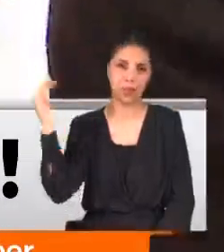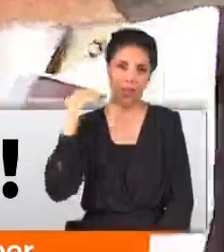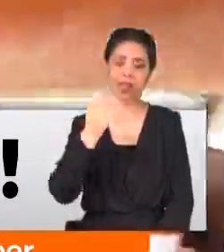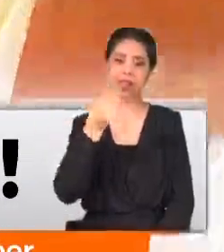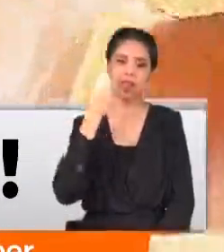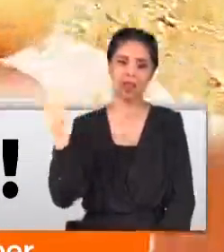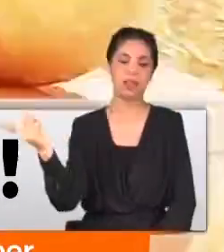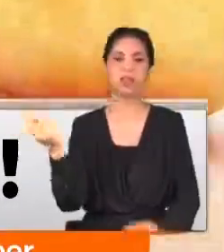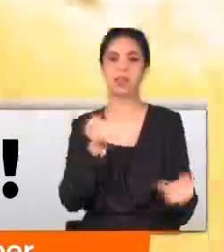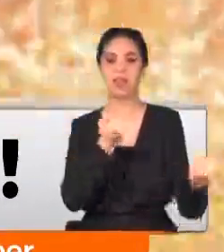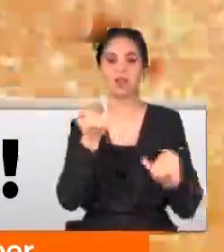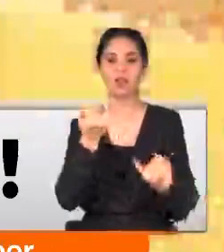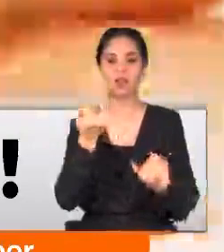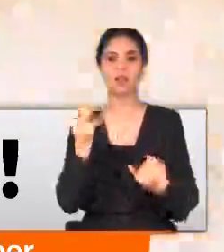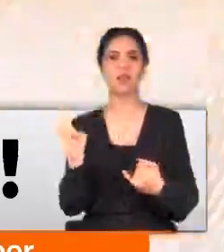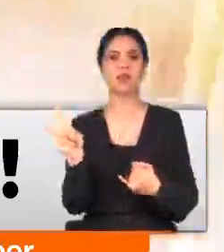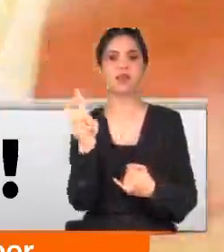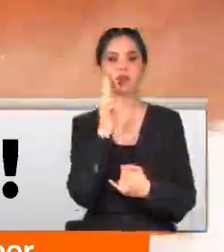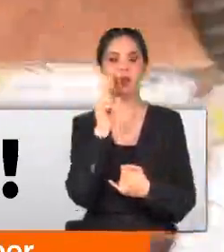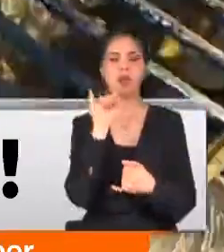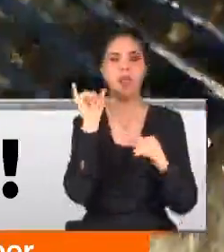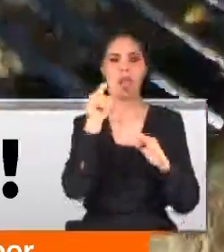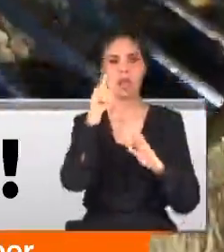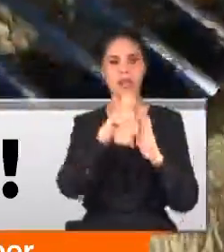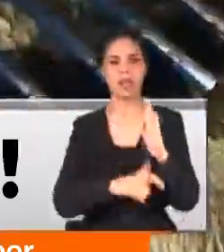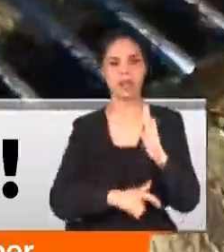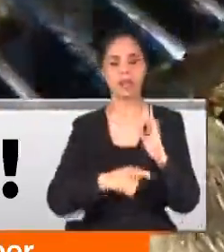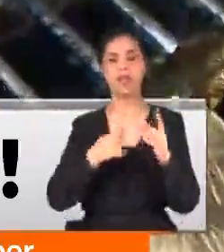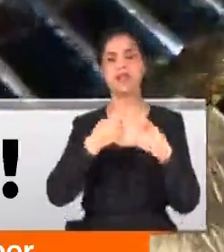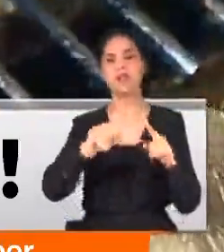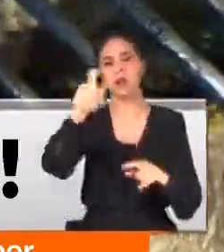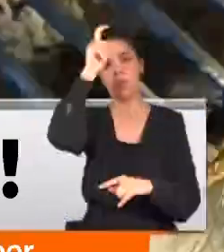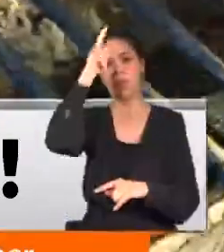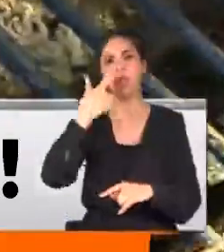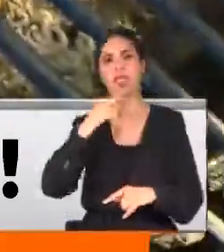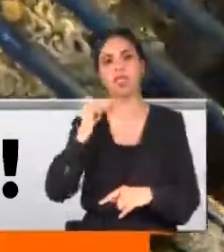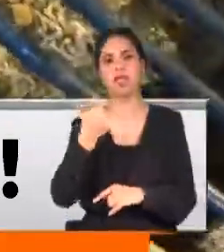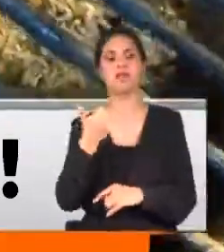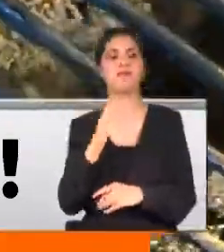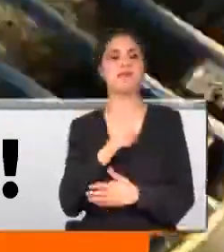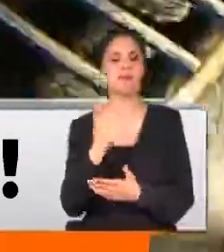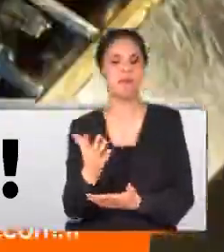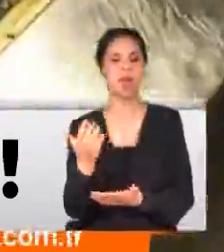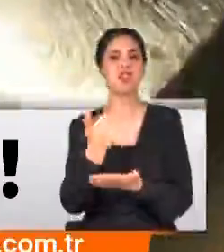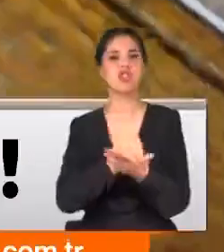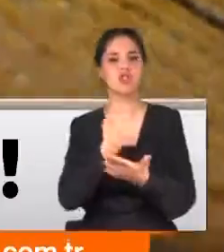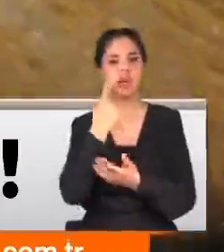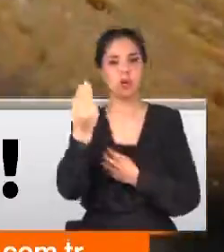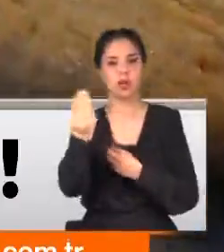Bu tartışmanın gölgesinde kalsa da aynı listede farklı Türk lezzetleri de kendine yer buldu. Şifa